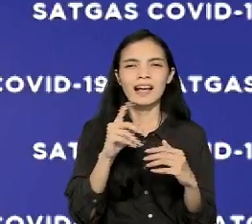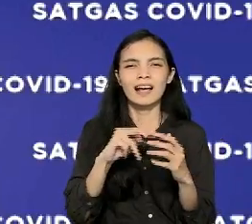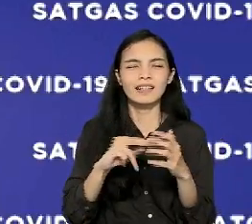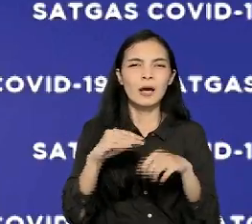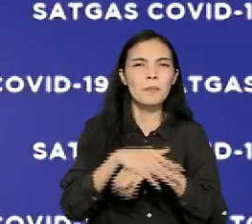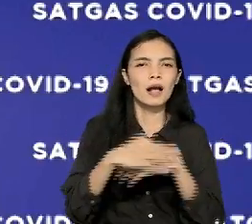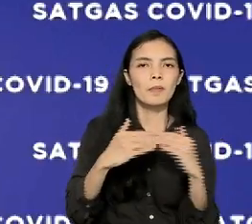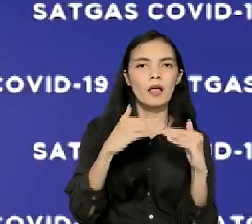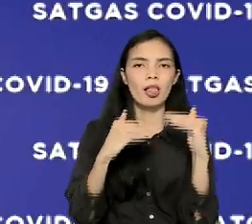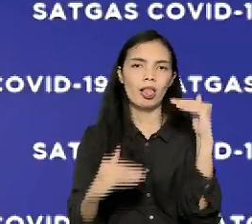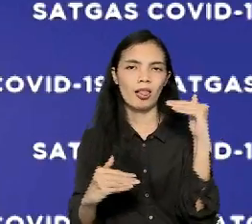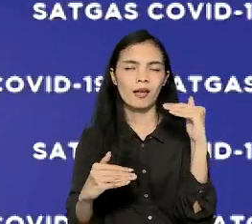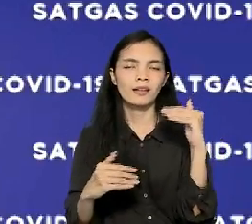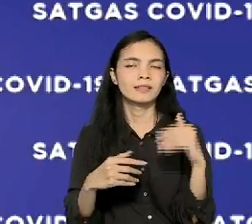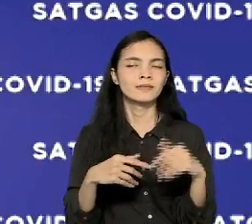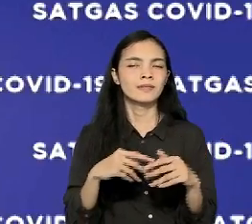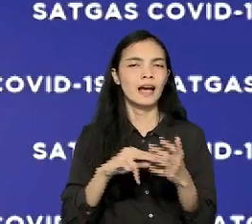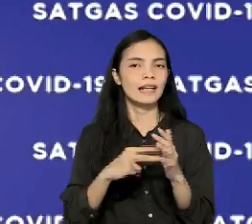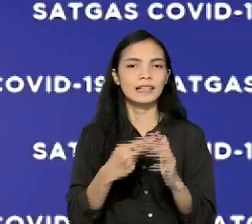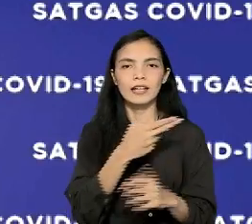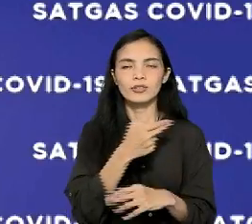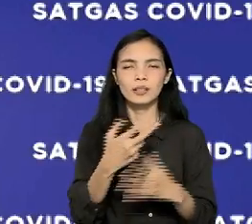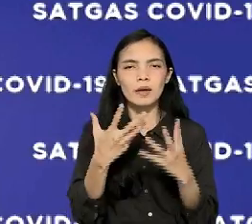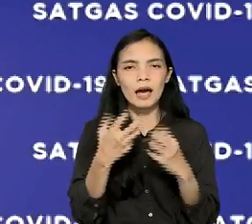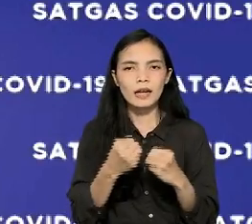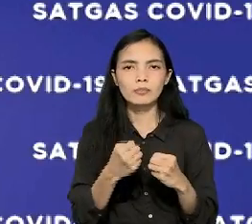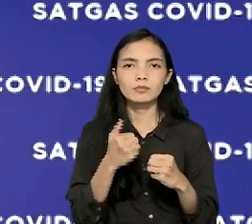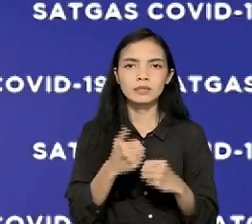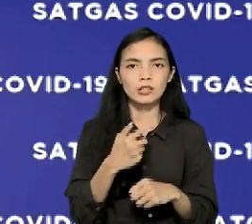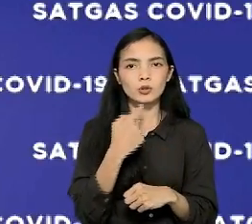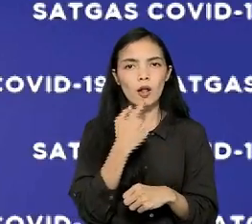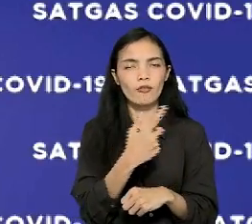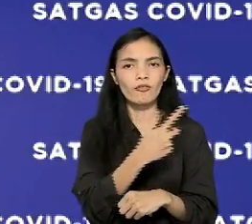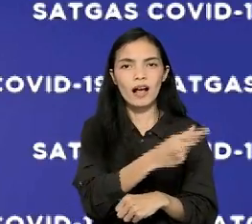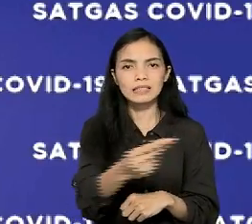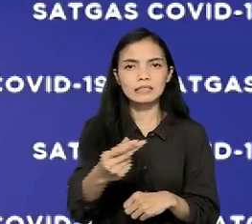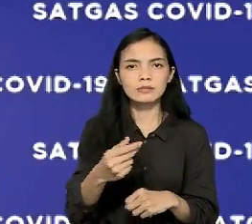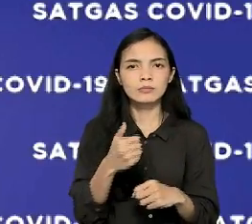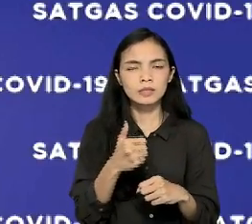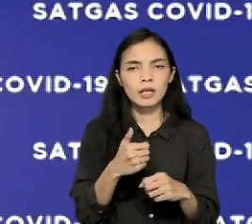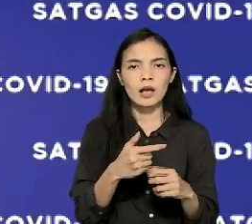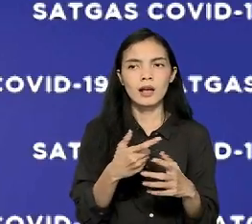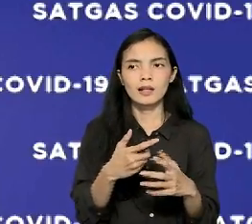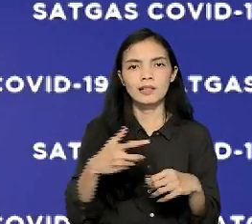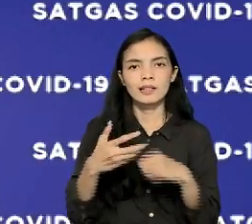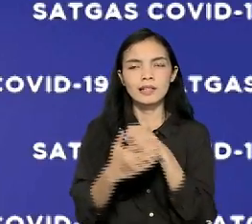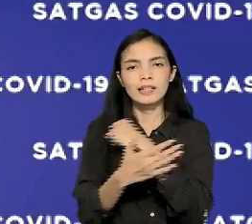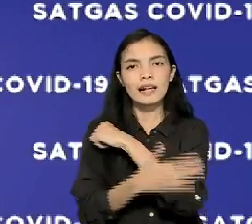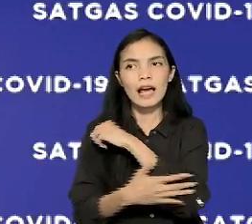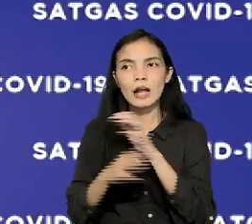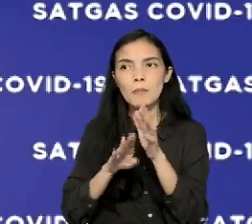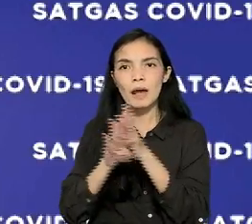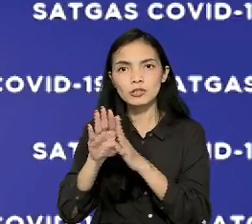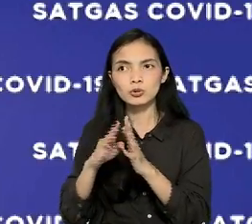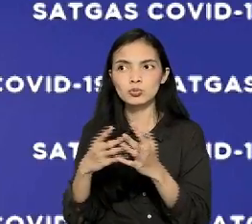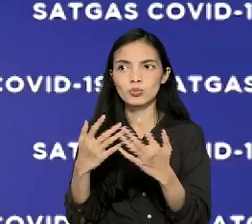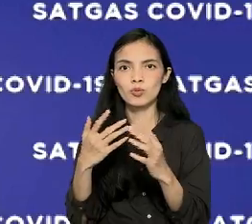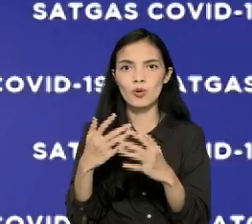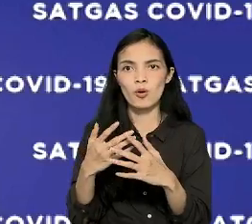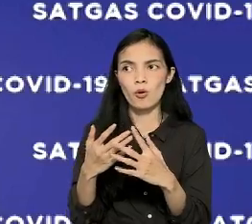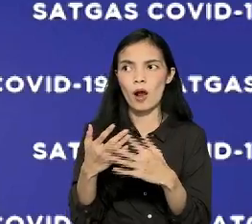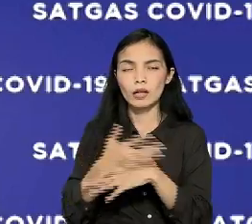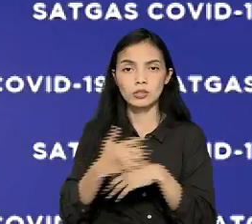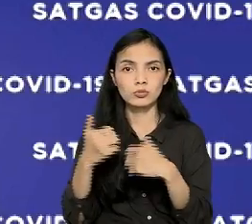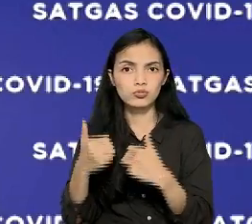ini dapat diatasi dengan cepat dan tanggap, utamanya oleh negara-negara maju yang memiliki akses serta